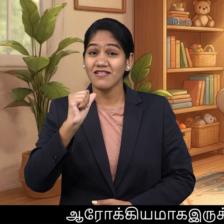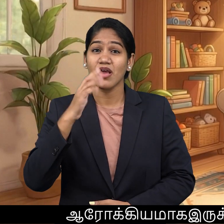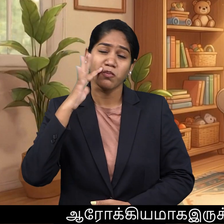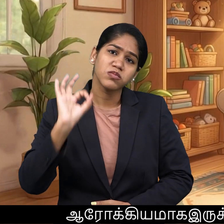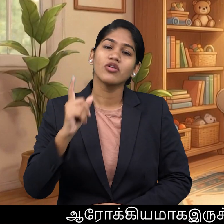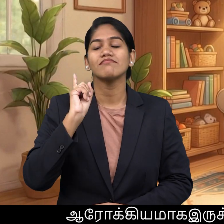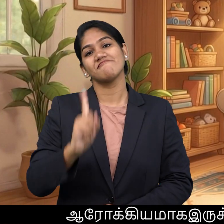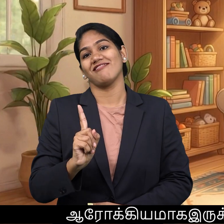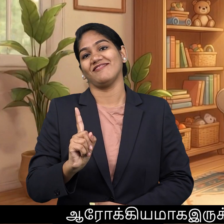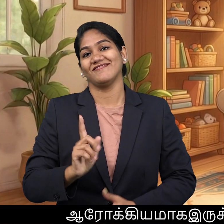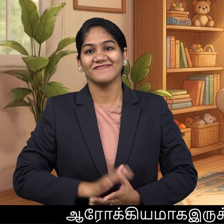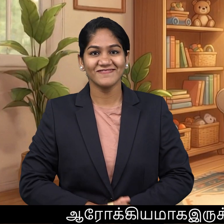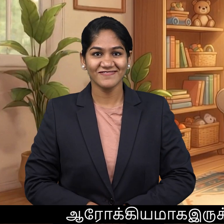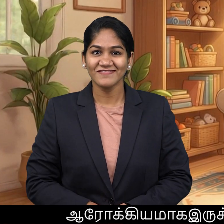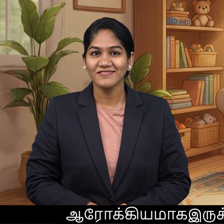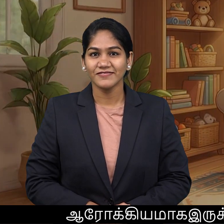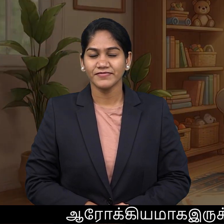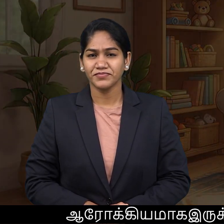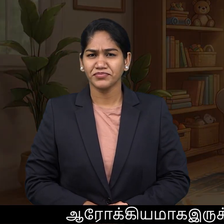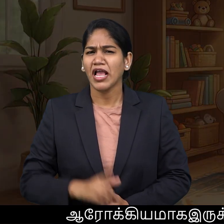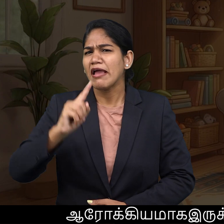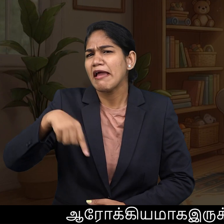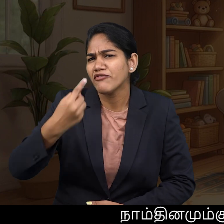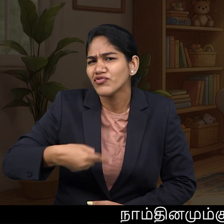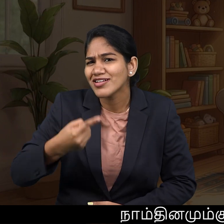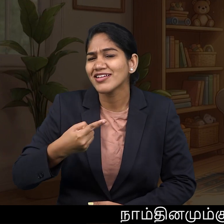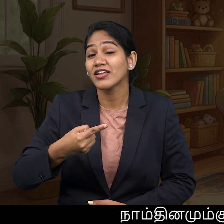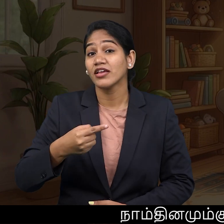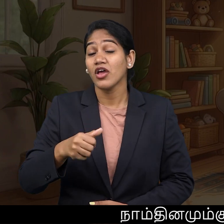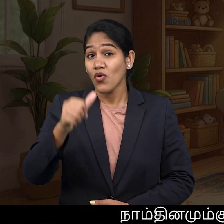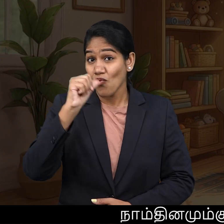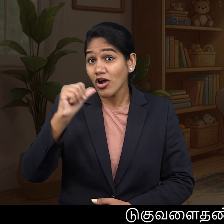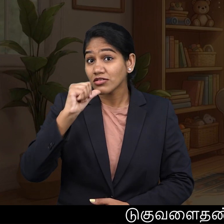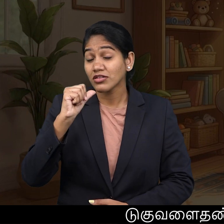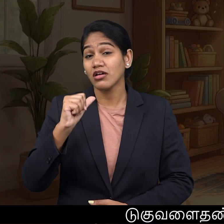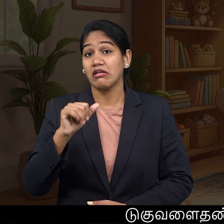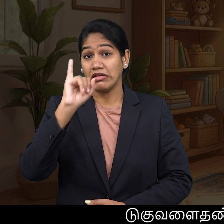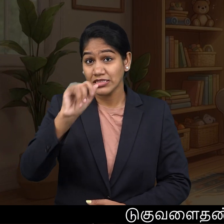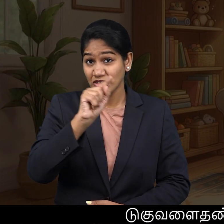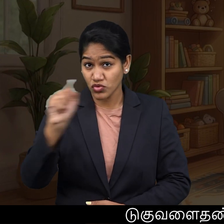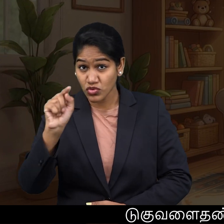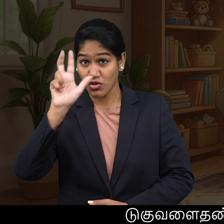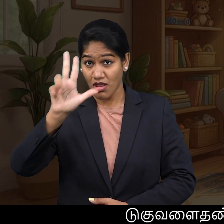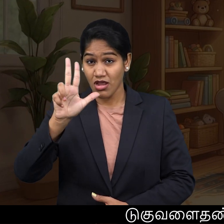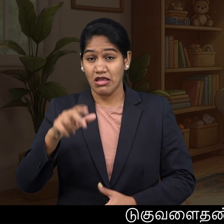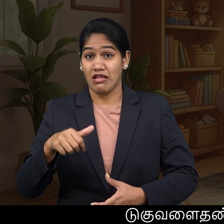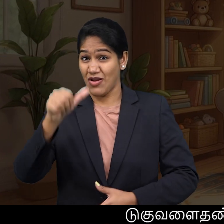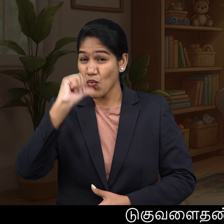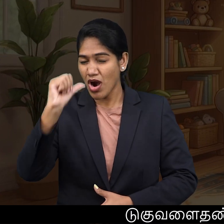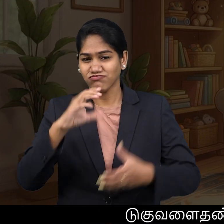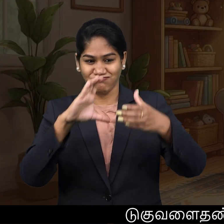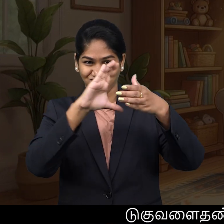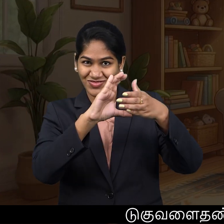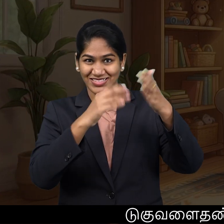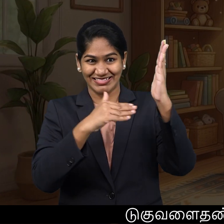ஆரோக்கியமாக இருக்க தண்ணீரும் மிகவும் முக்கியம். நாம் தினமும் குறைந்தது 6 முதல் 8